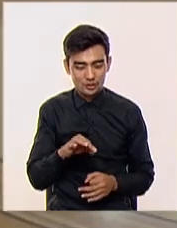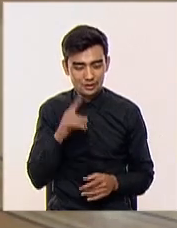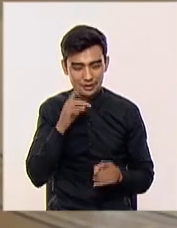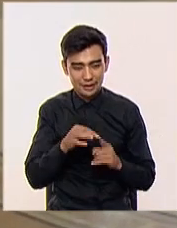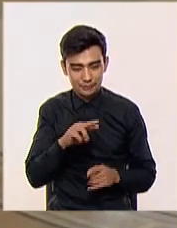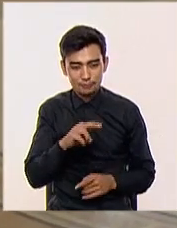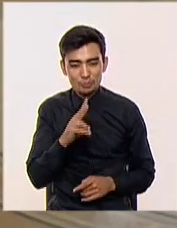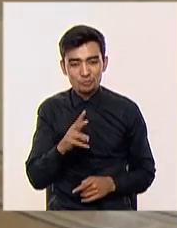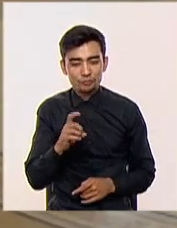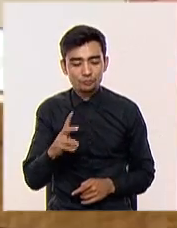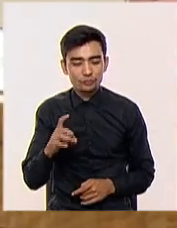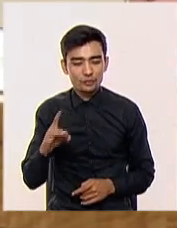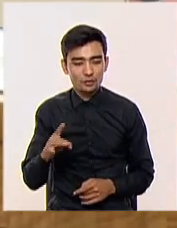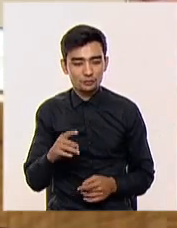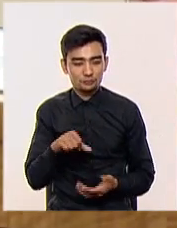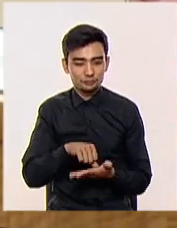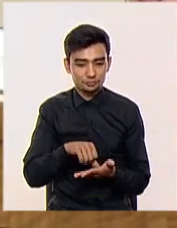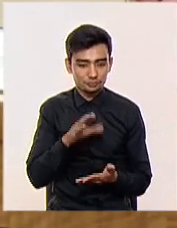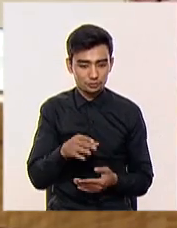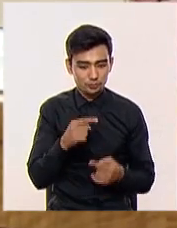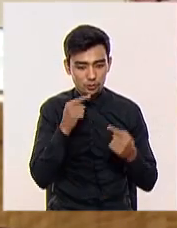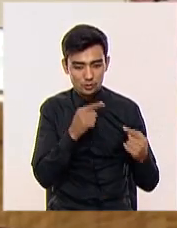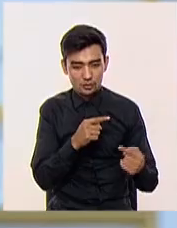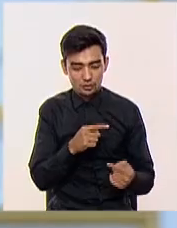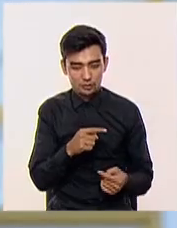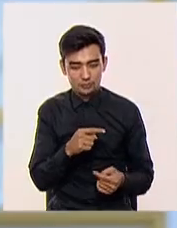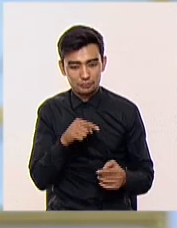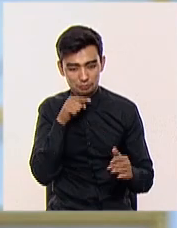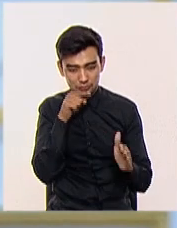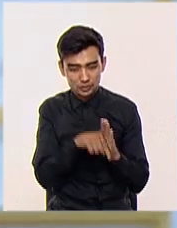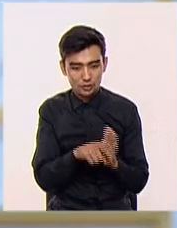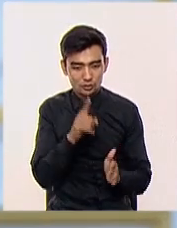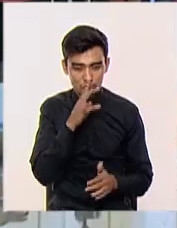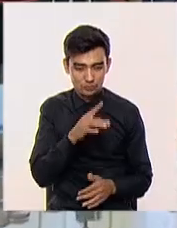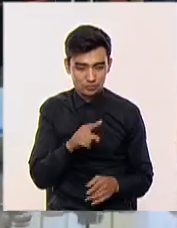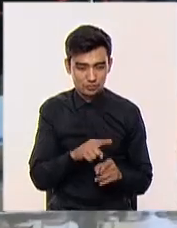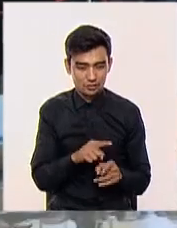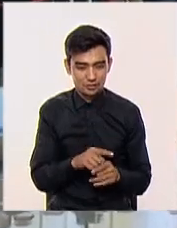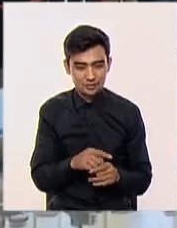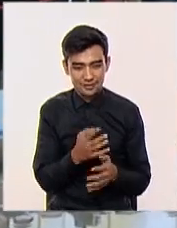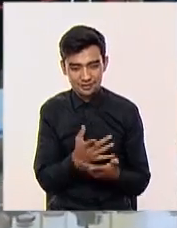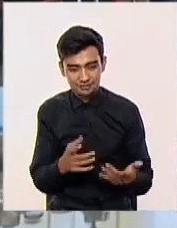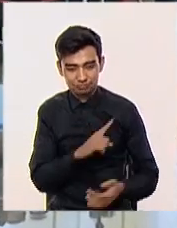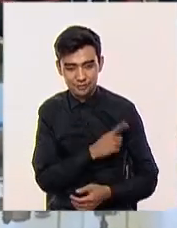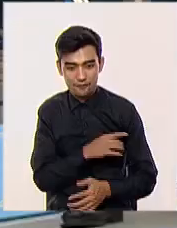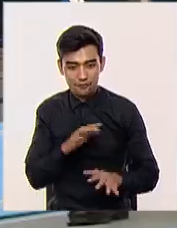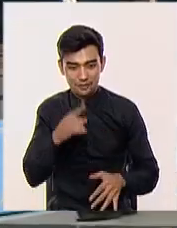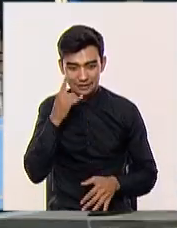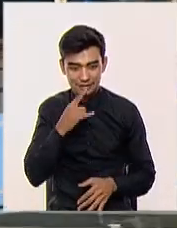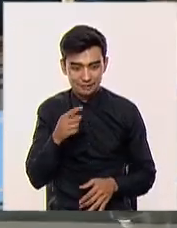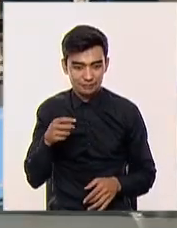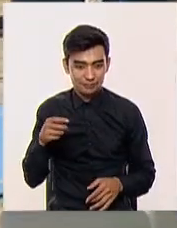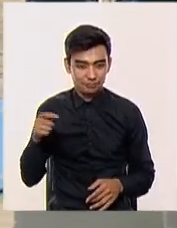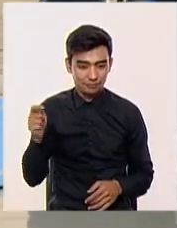КНР рассказал, что Китай будет выступать против вмешательства каких-либо сил во внутренние